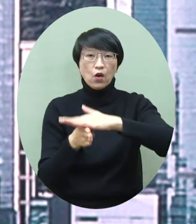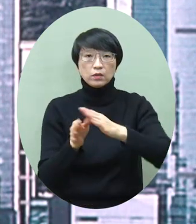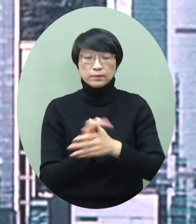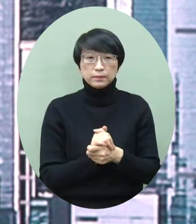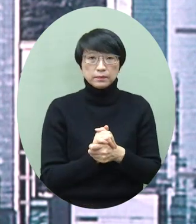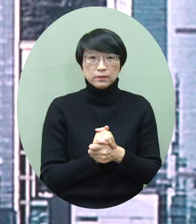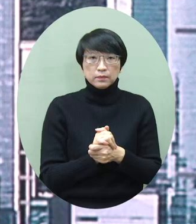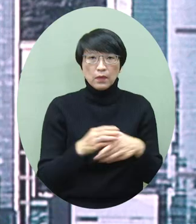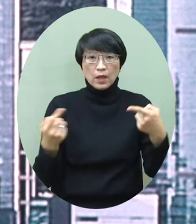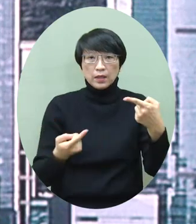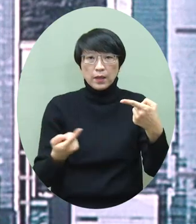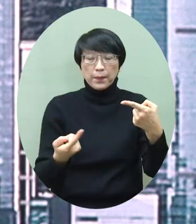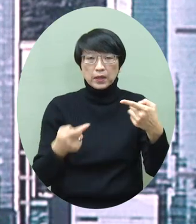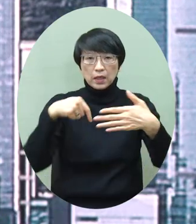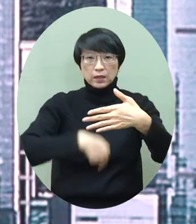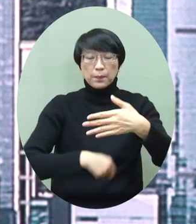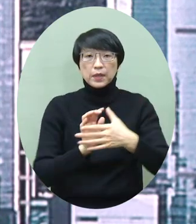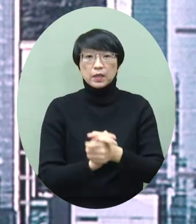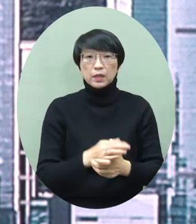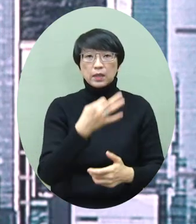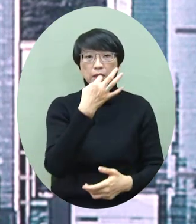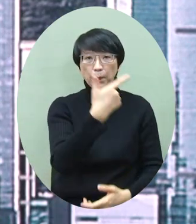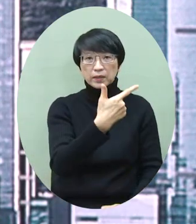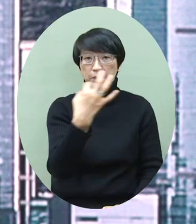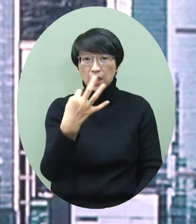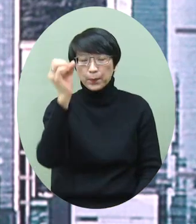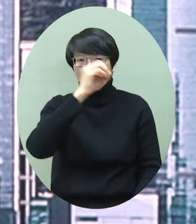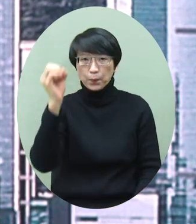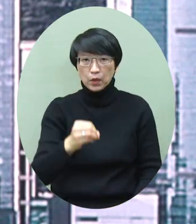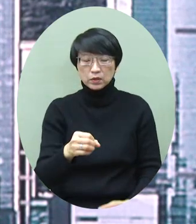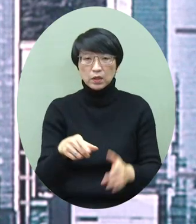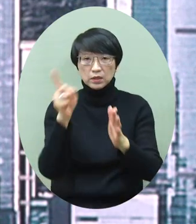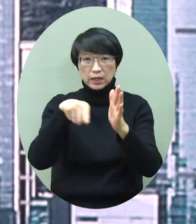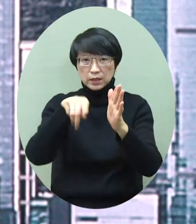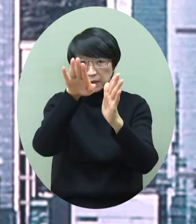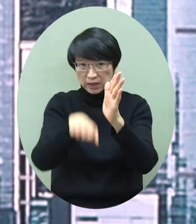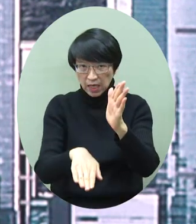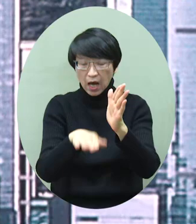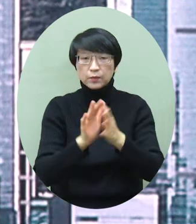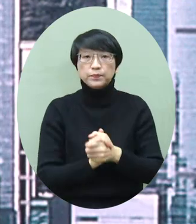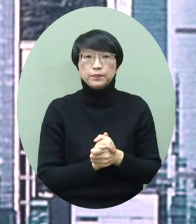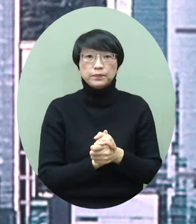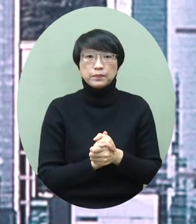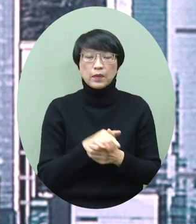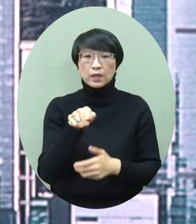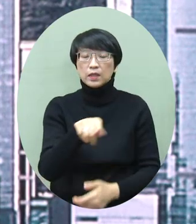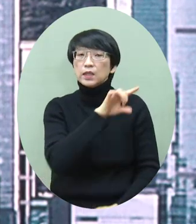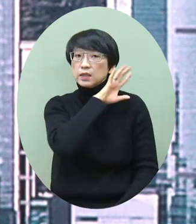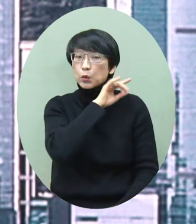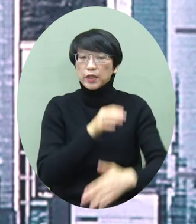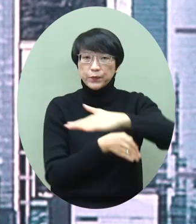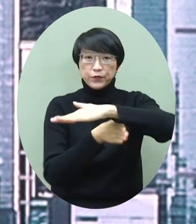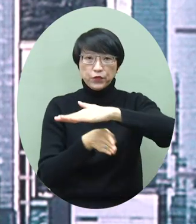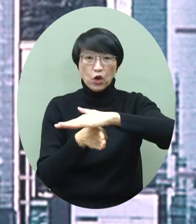所以在10000間裏邊咧有83% 咧都是1000元或者以下的酒店房間嚟